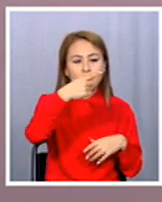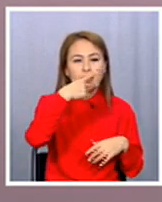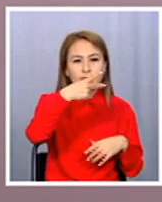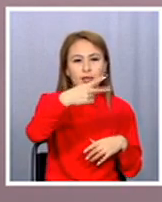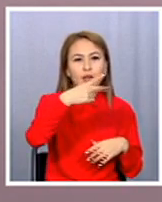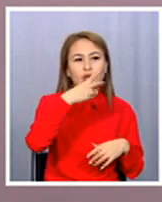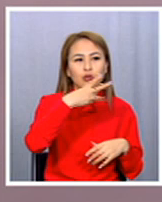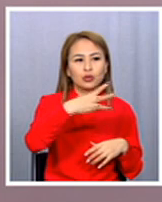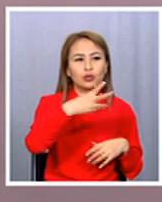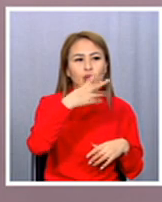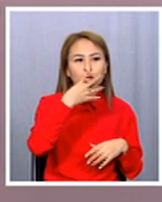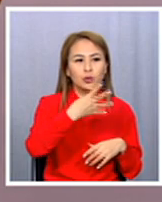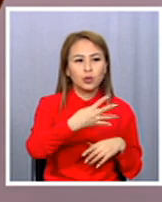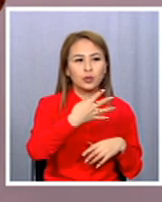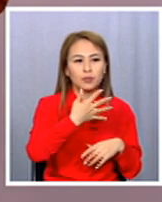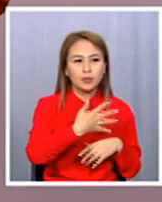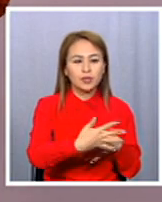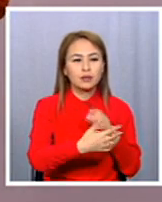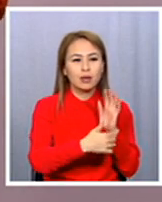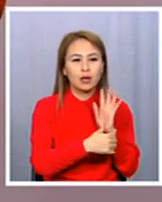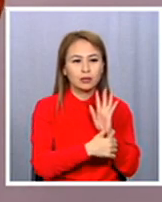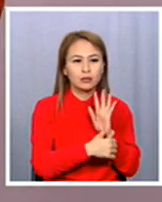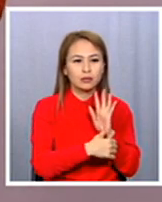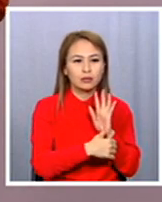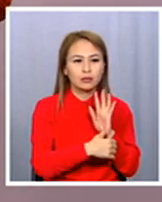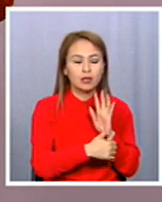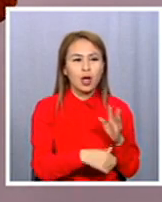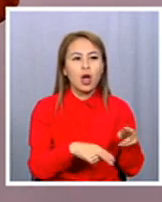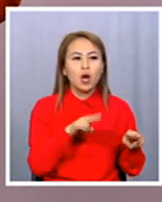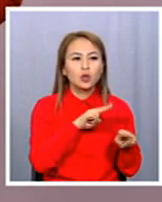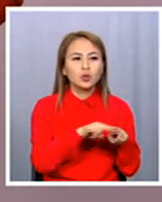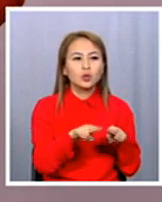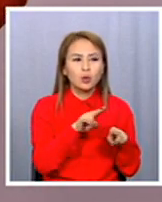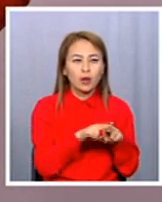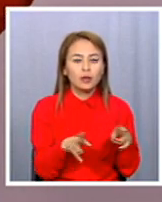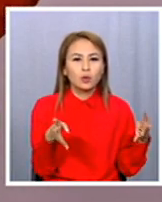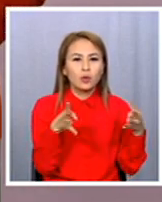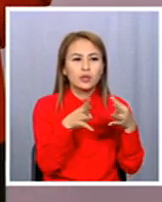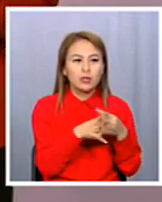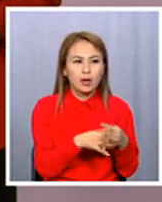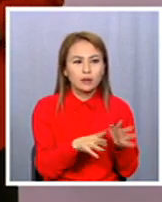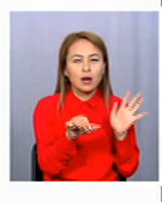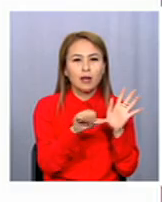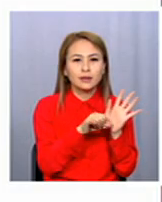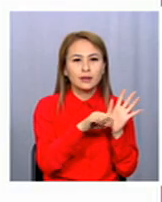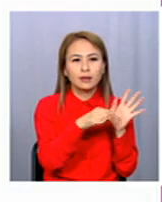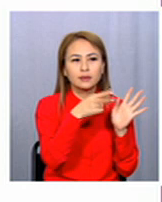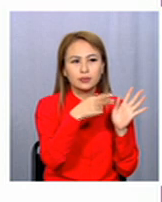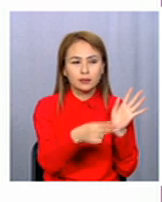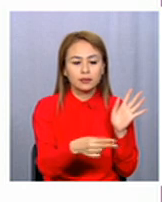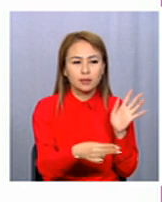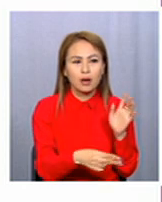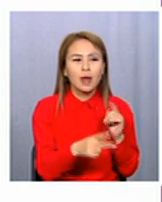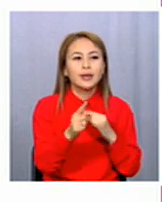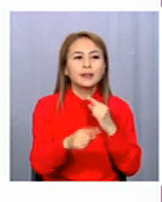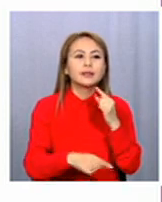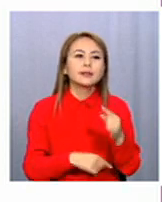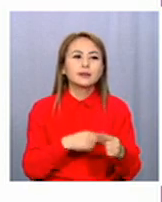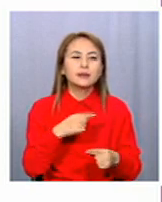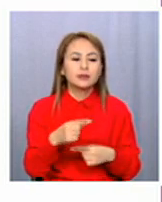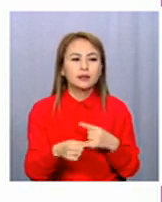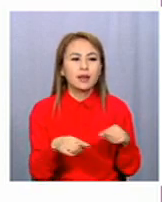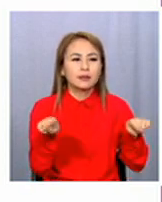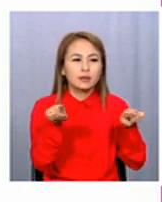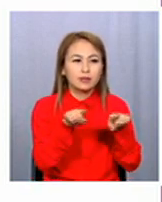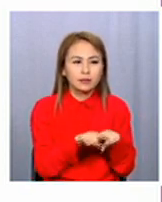3, 4, 5, 6. Шоколад қосылған тәтті нанын саны 6-ға тең. Енді осы